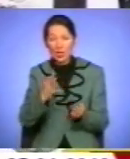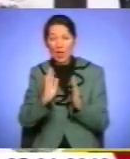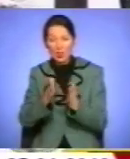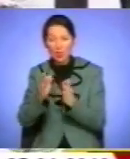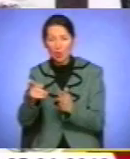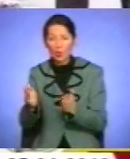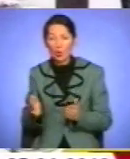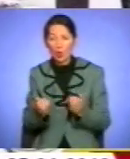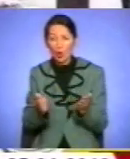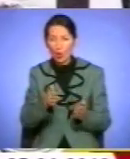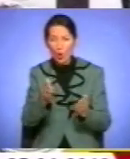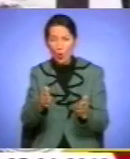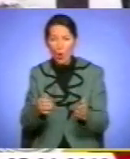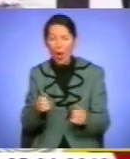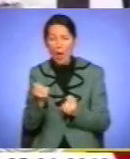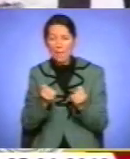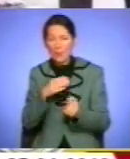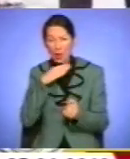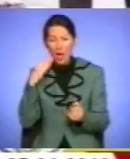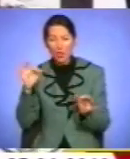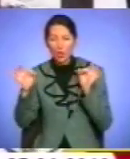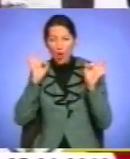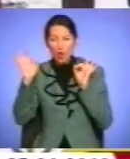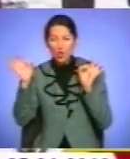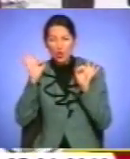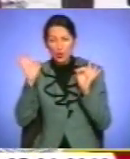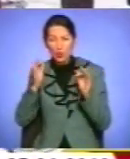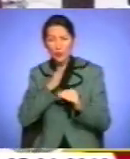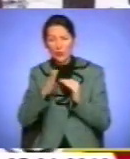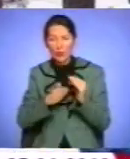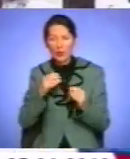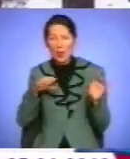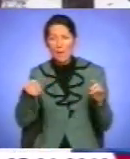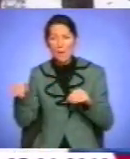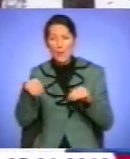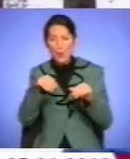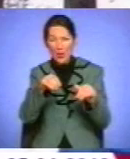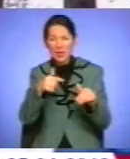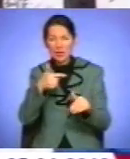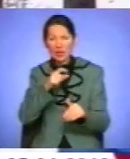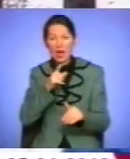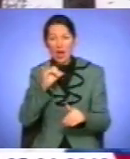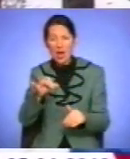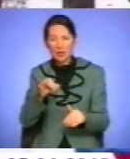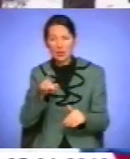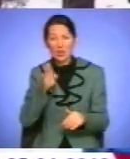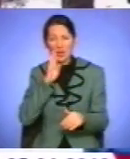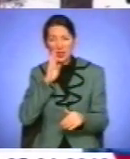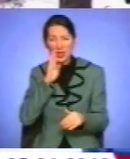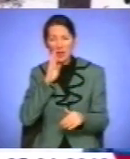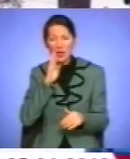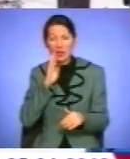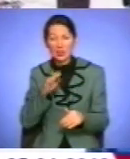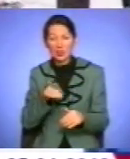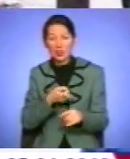навантажена. Тут постійно круглодобовий шум, пил, загазованість. І вони, не декоративні дерева,